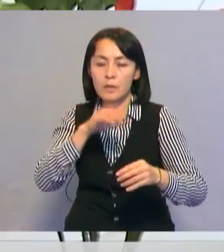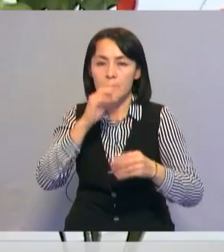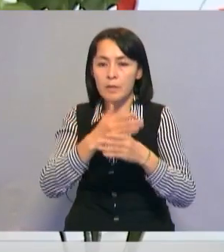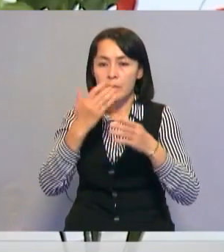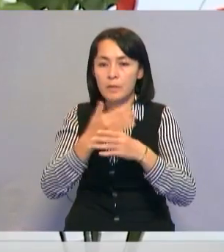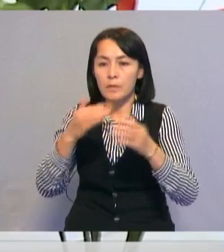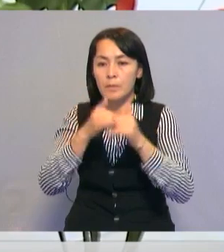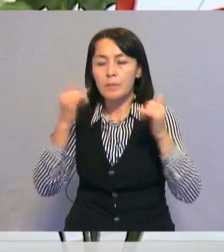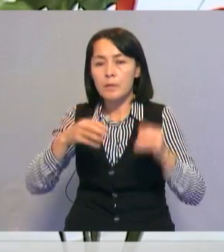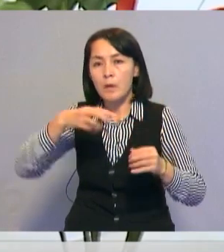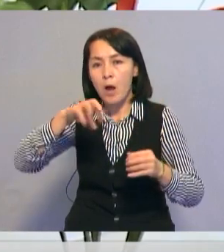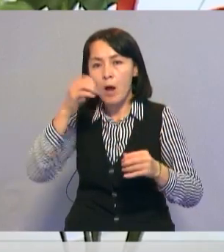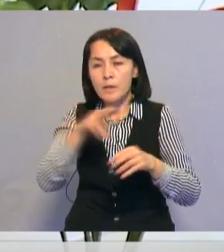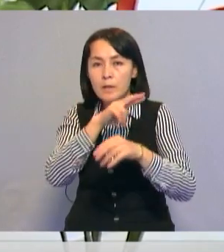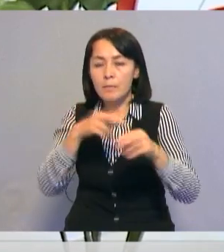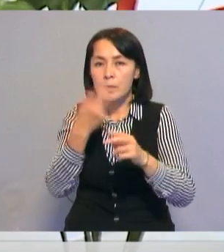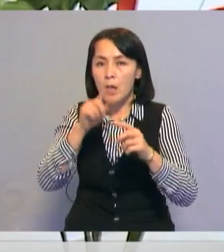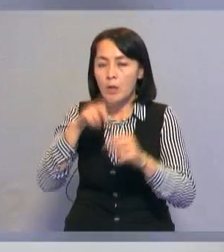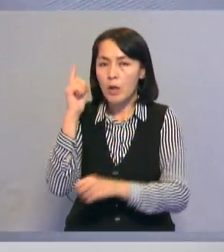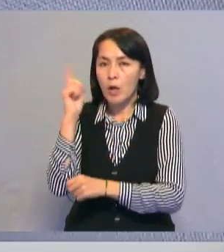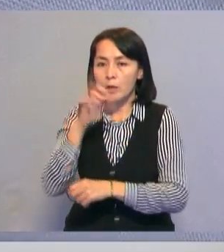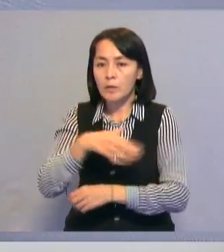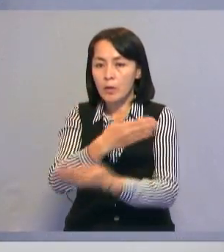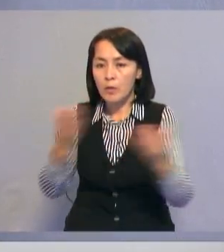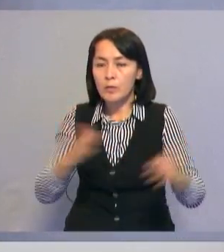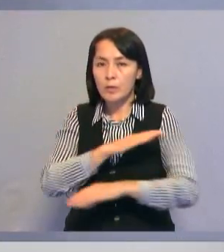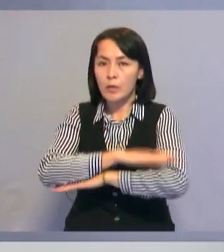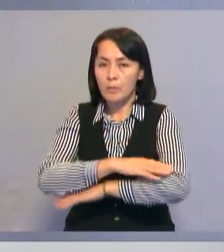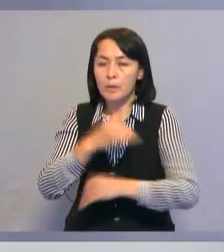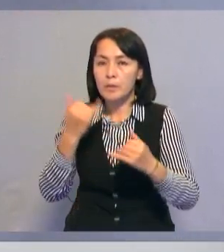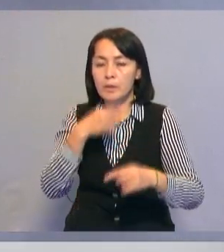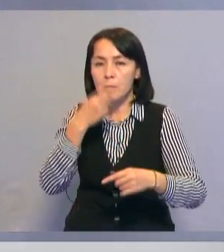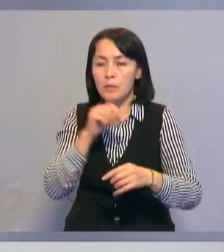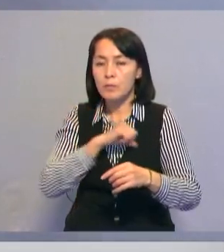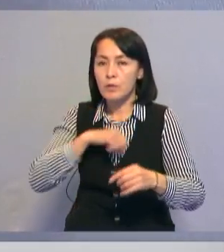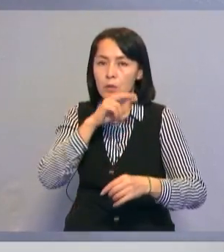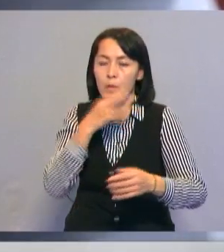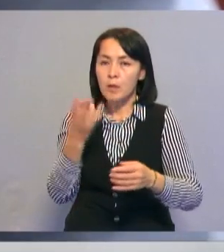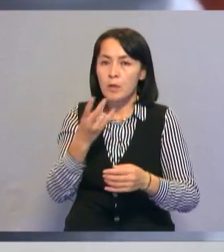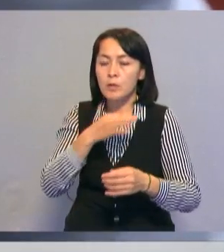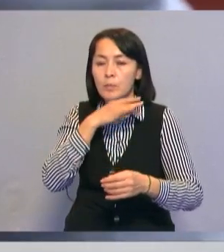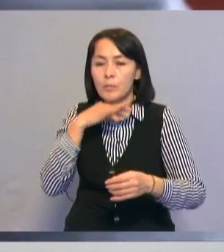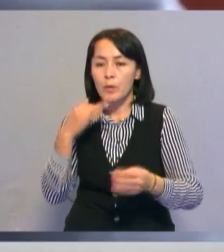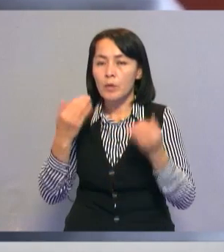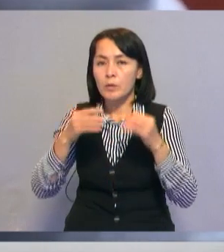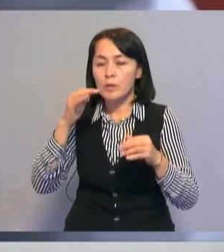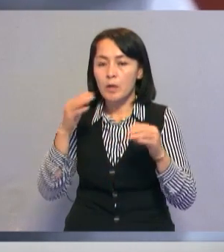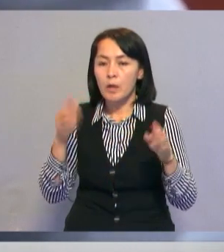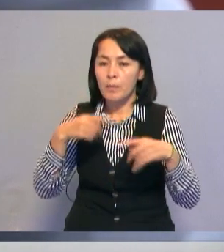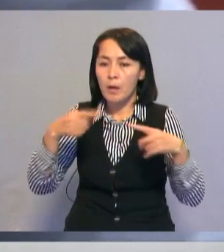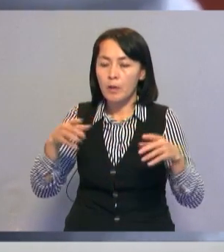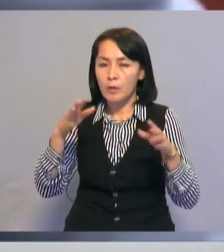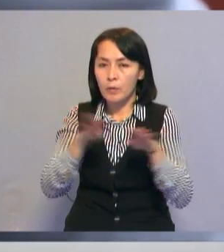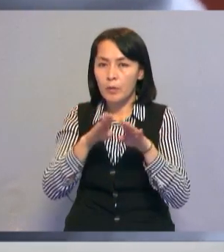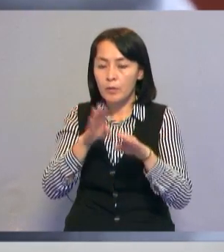развитие общества. Малик Мусаев, полицейский, который охраняет общественный порядок, рассказывает о своей службе, требующей работать в любых погодных